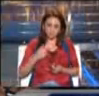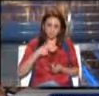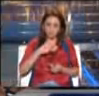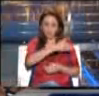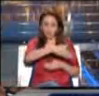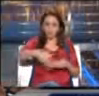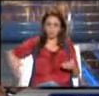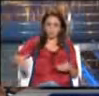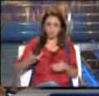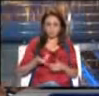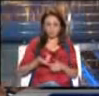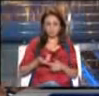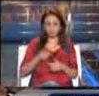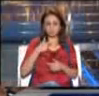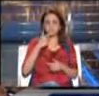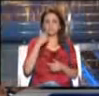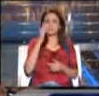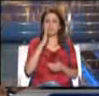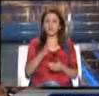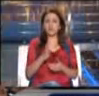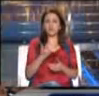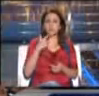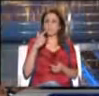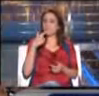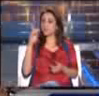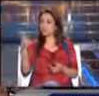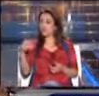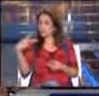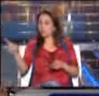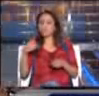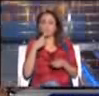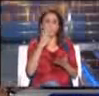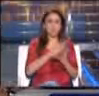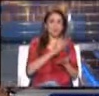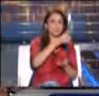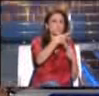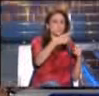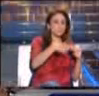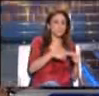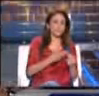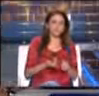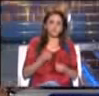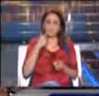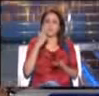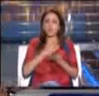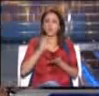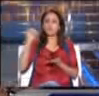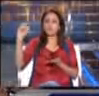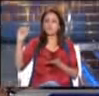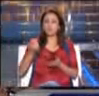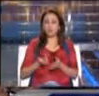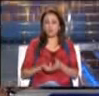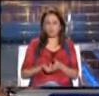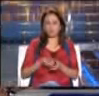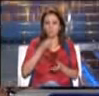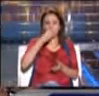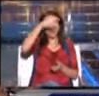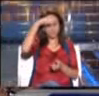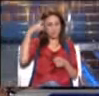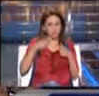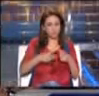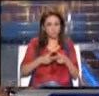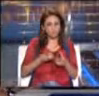امبي والاهلي لبر الامان. ليه بدي الحق هنا؟ ما اديش حق هنا، مع ان دول عيني برضو دول رياضيين، دول بيدافعوا عن حقوقهم وعن اكل عيشهم، لان كره القدم